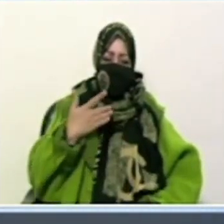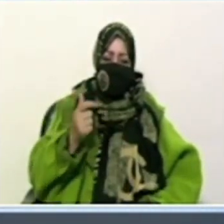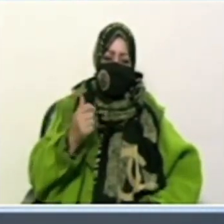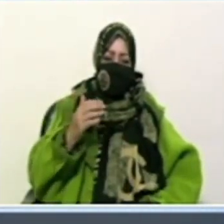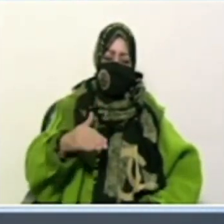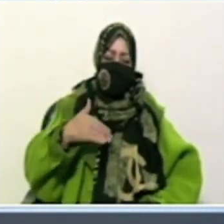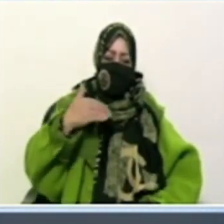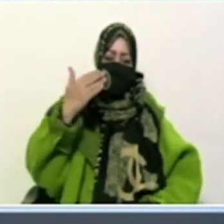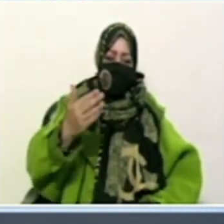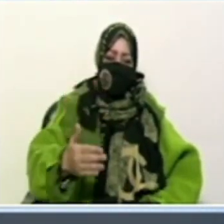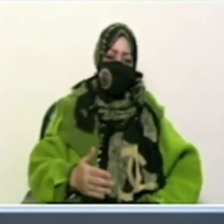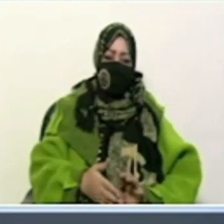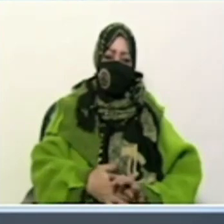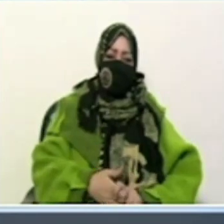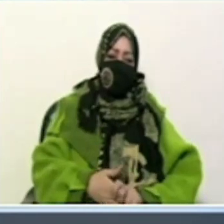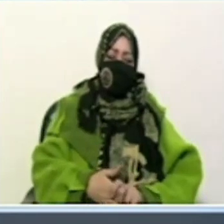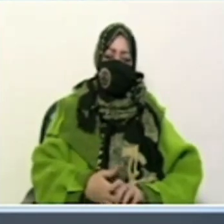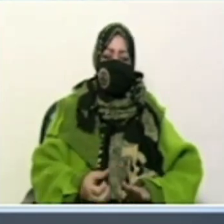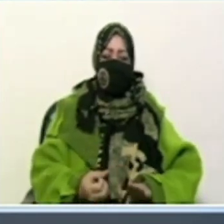عندنا هذا اليوم.